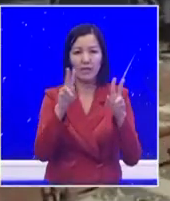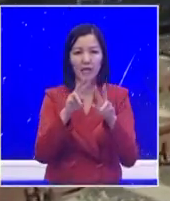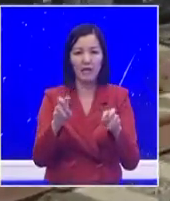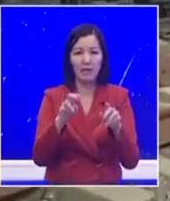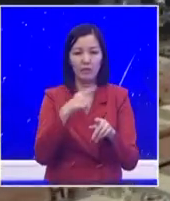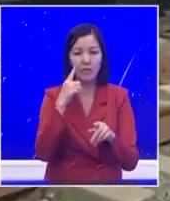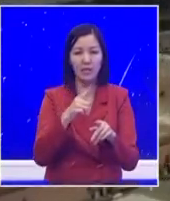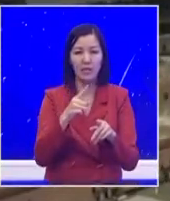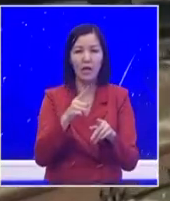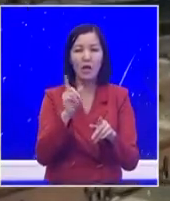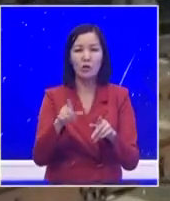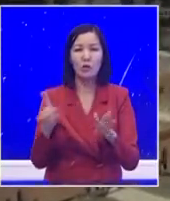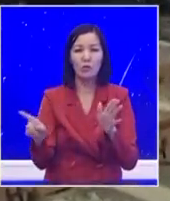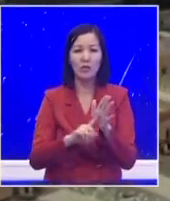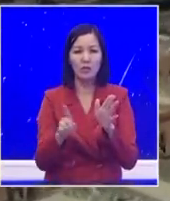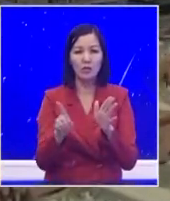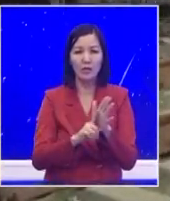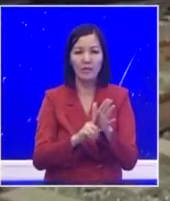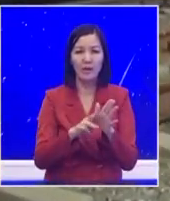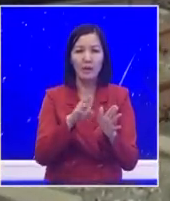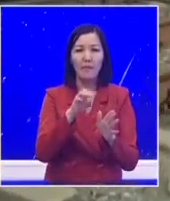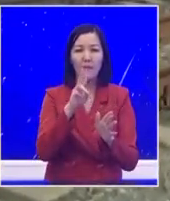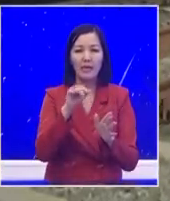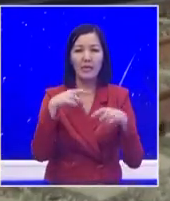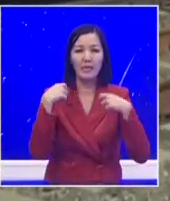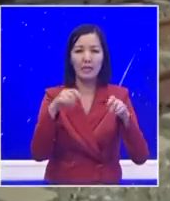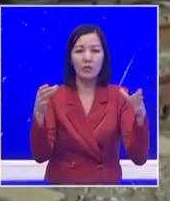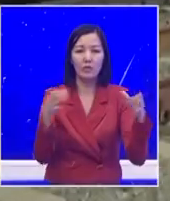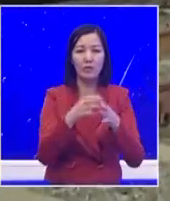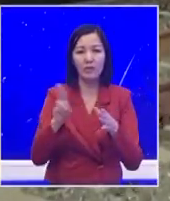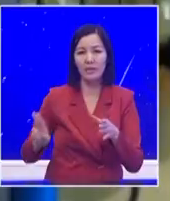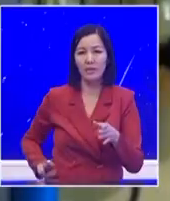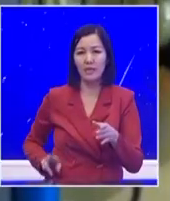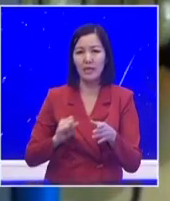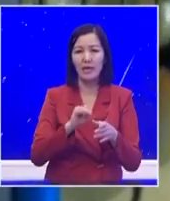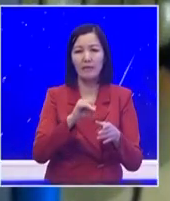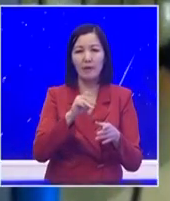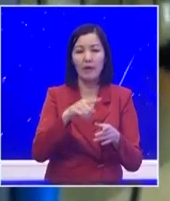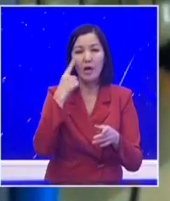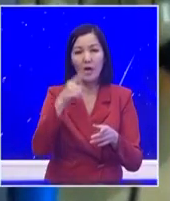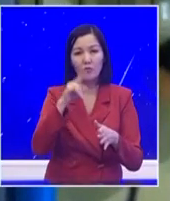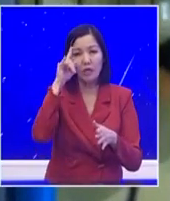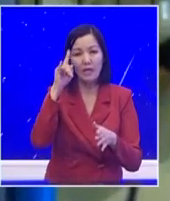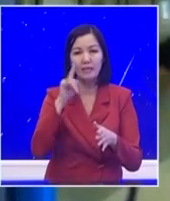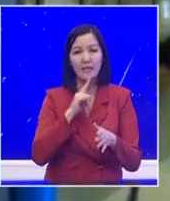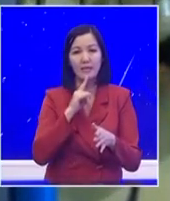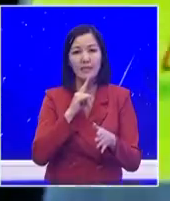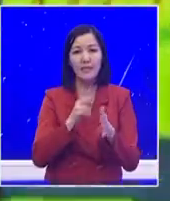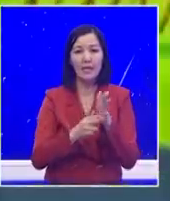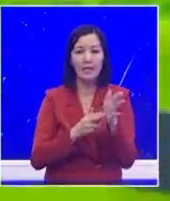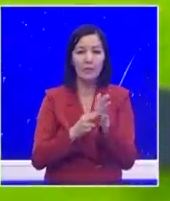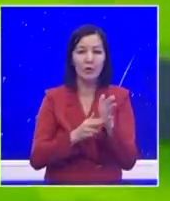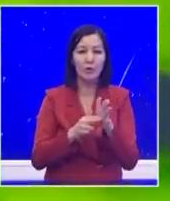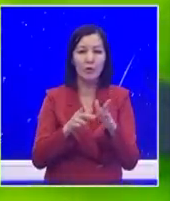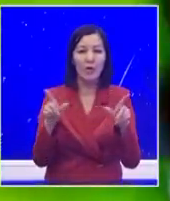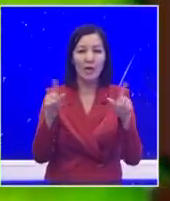дейді жолаушылар тасымалы акционерлік қоғамы маркетинг және сату департаментінің директоры Алмас Айтпаев. Айтуынша, еліміздегі Қазақстан